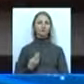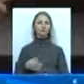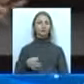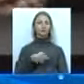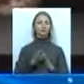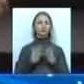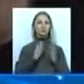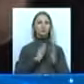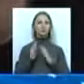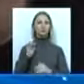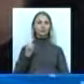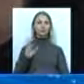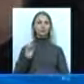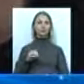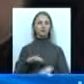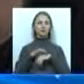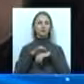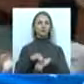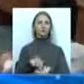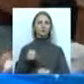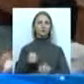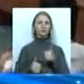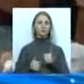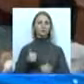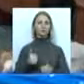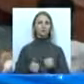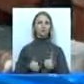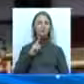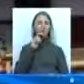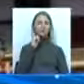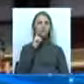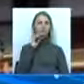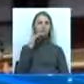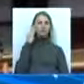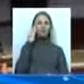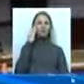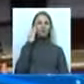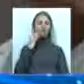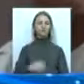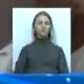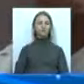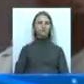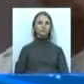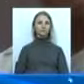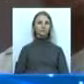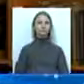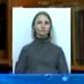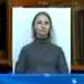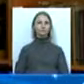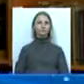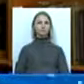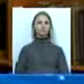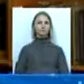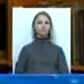мен арнайы іс-шара болып өтті. Еліміздің нағыз отансүйгіш ұлдарын қалыптастыруды мақсат еткен кештің барысы туралы